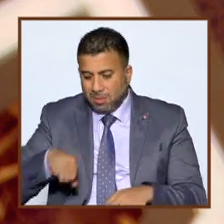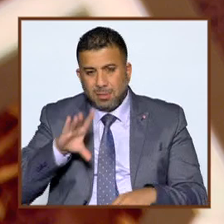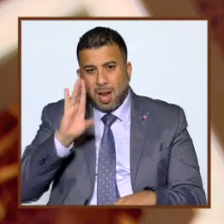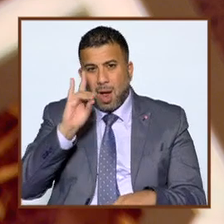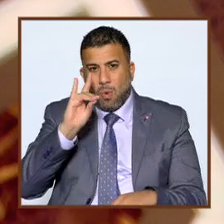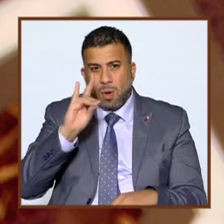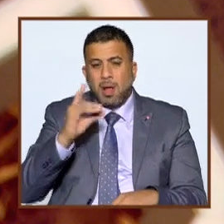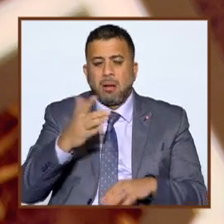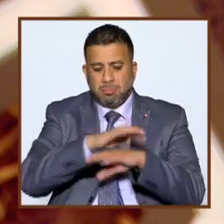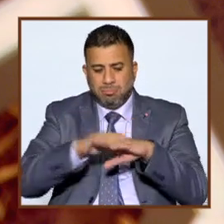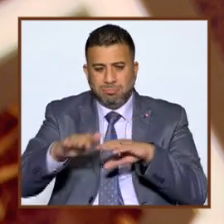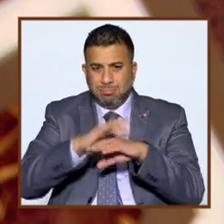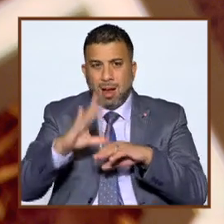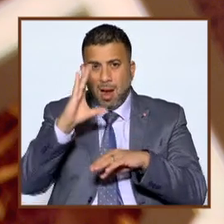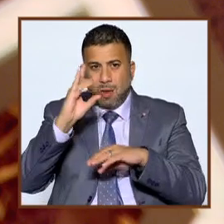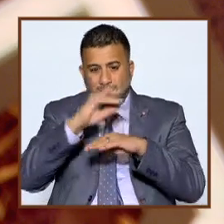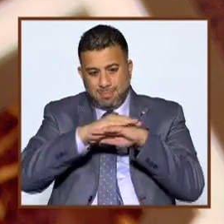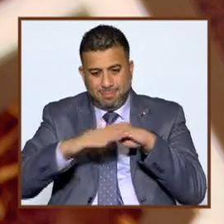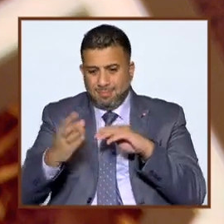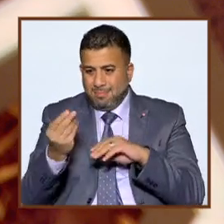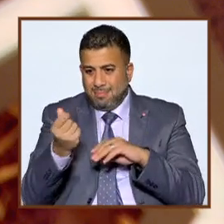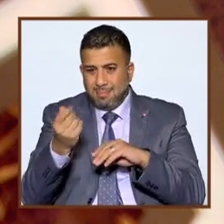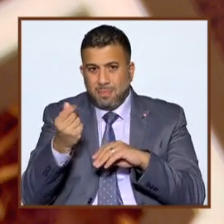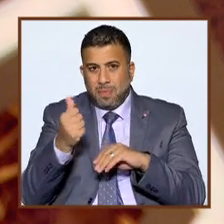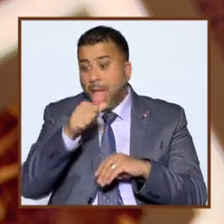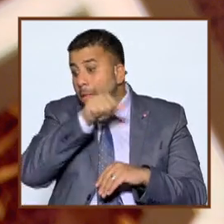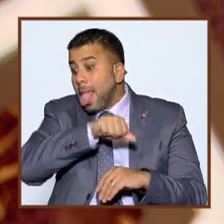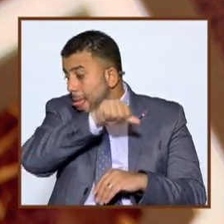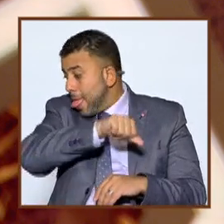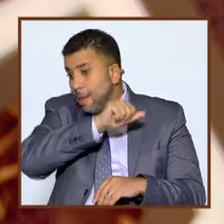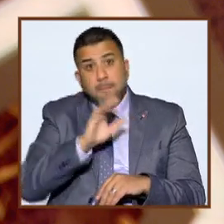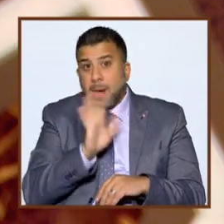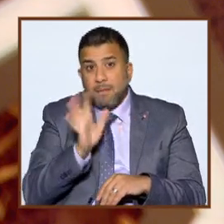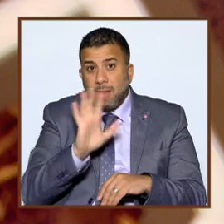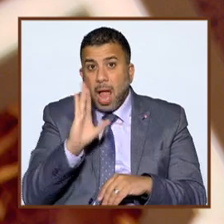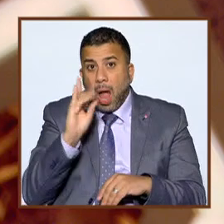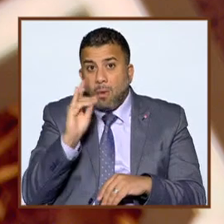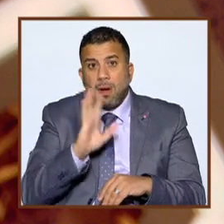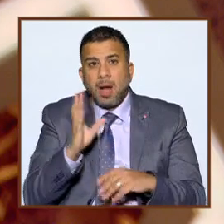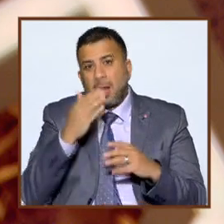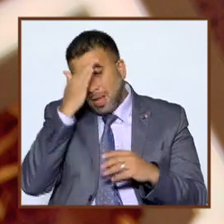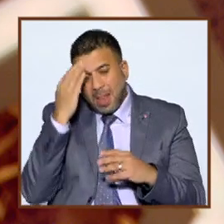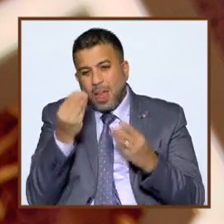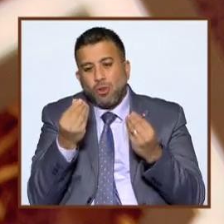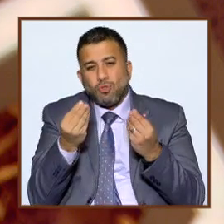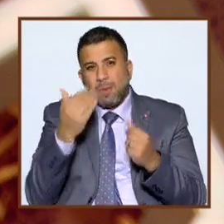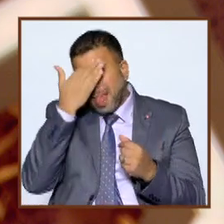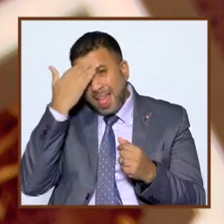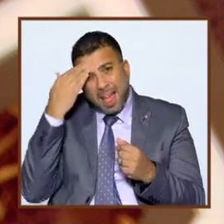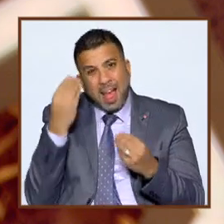أو يده، وضع يده على الكلب ولم يكن الكلب يعني قد أصدر رطوبة مثلا مثل